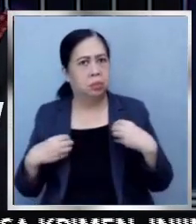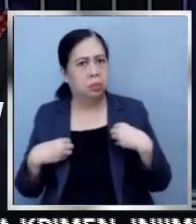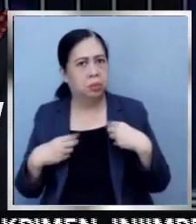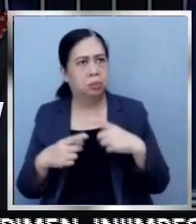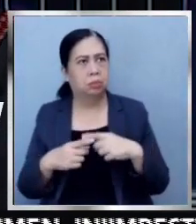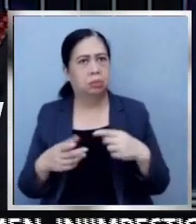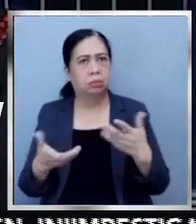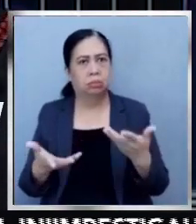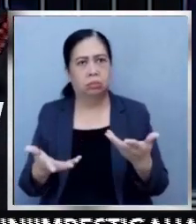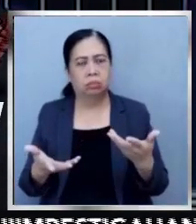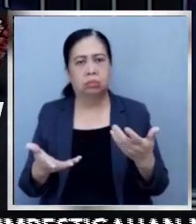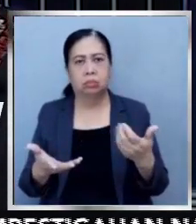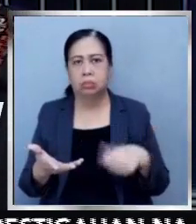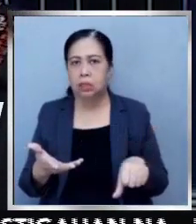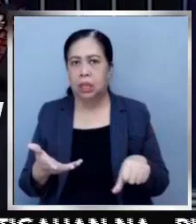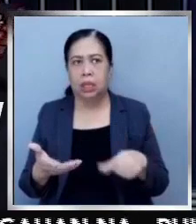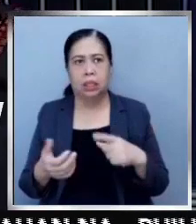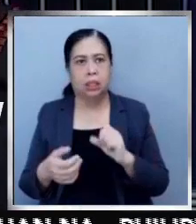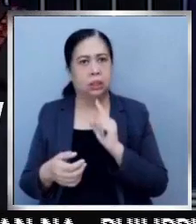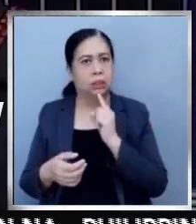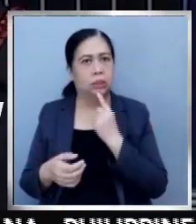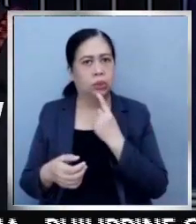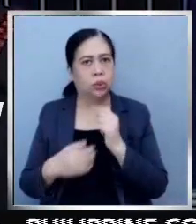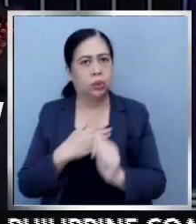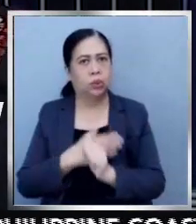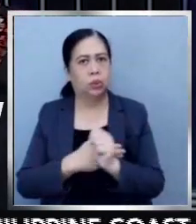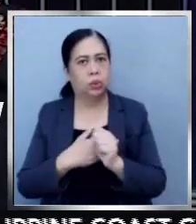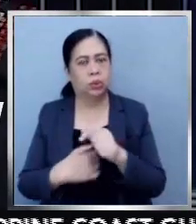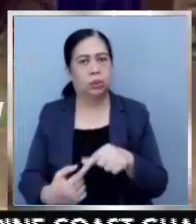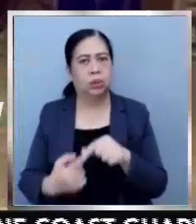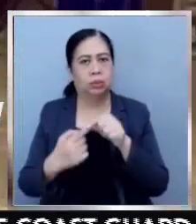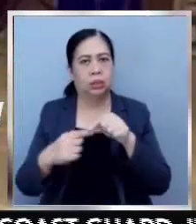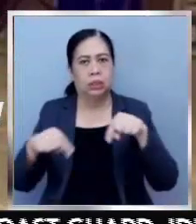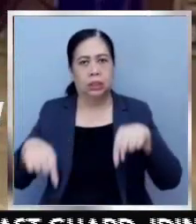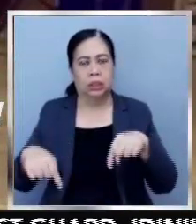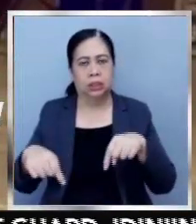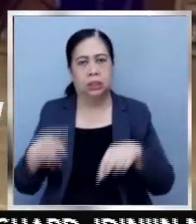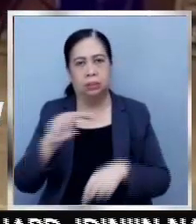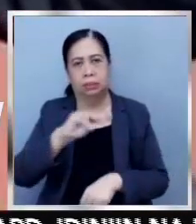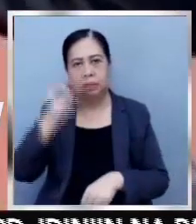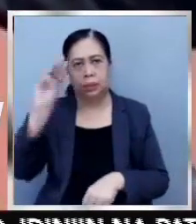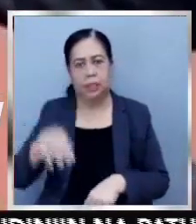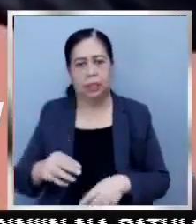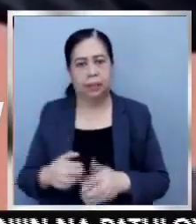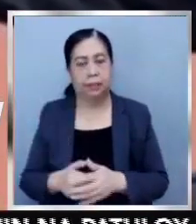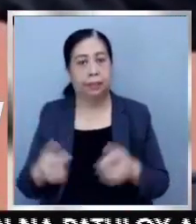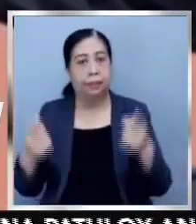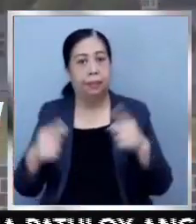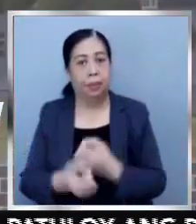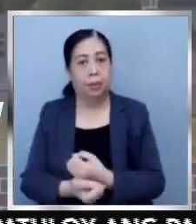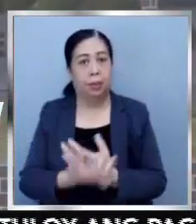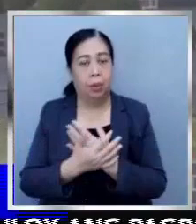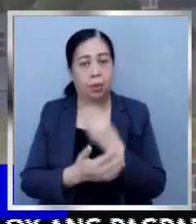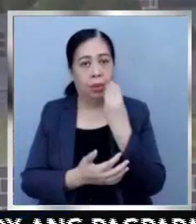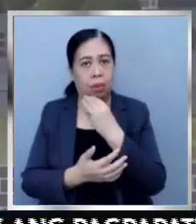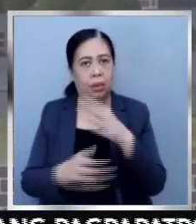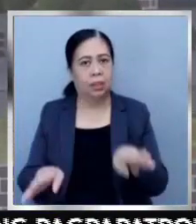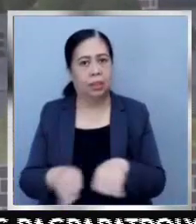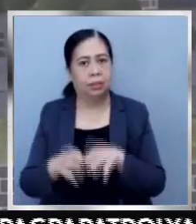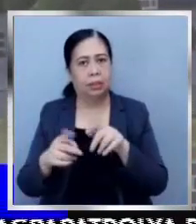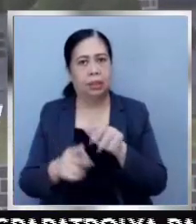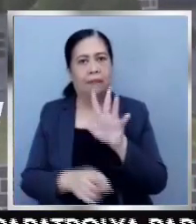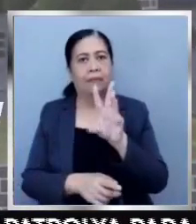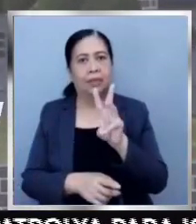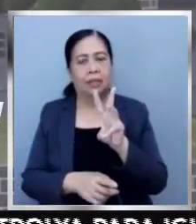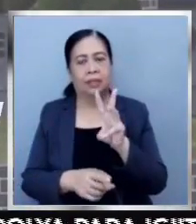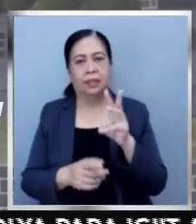na any serious threat, particularly here in Metro Manila. Nangyari ang pambobomba sa Marawi kasabay ng 56th birthday ni